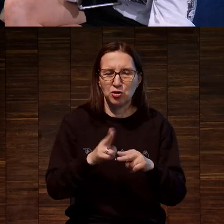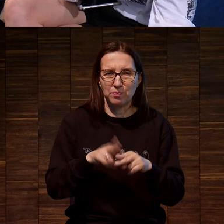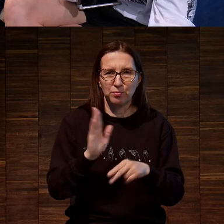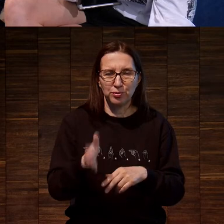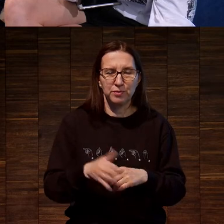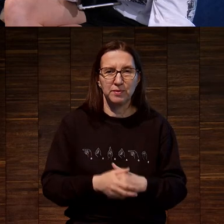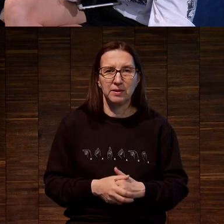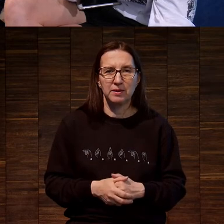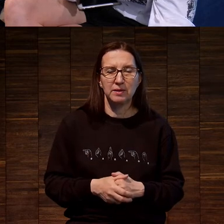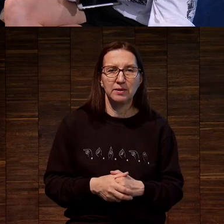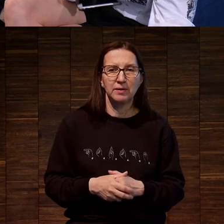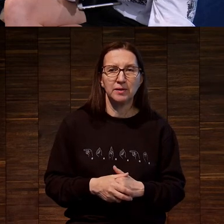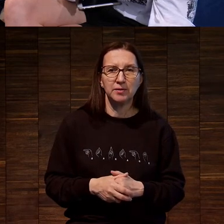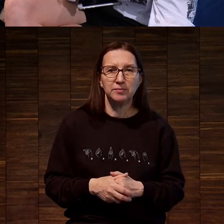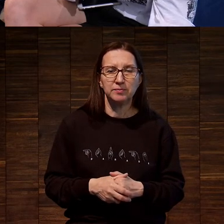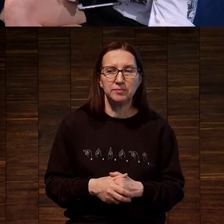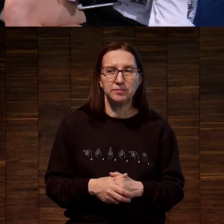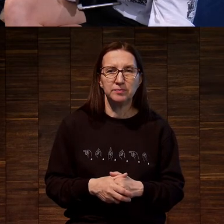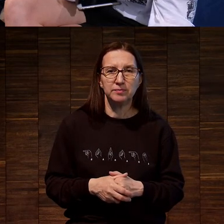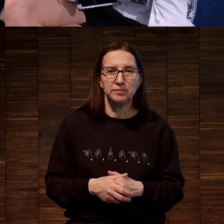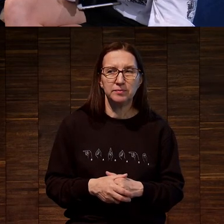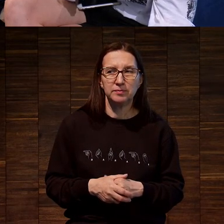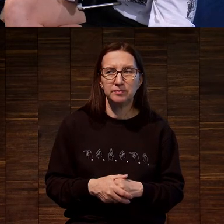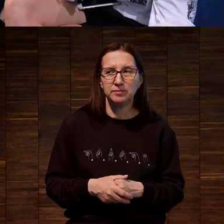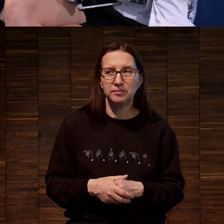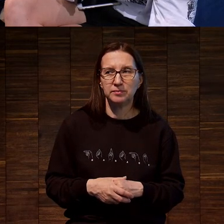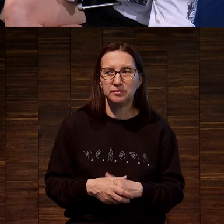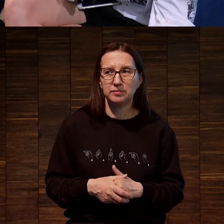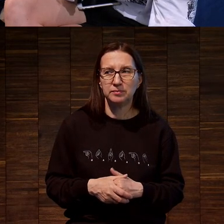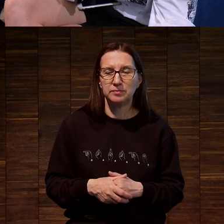Что-то еще нужно упомянуть?